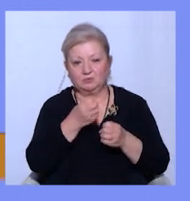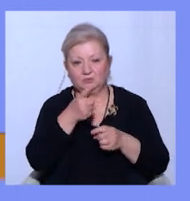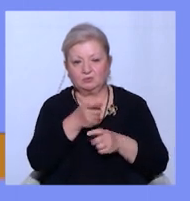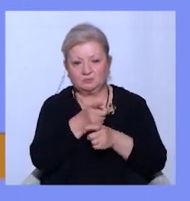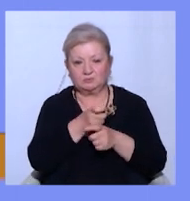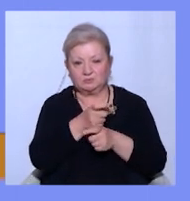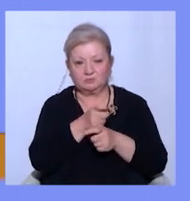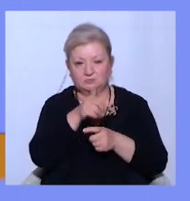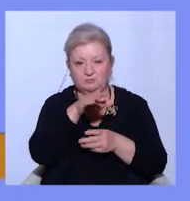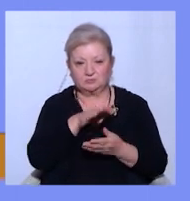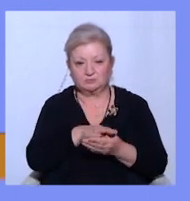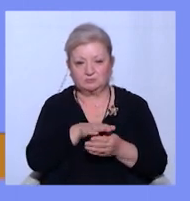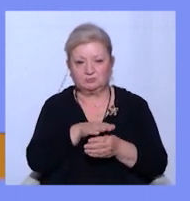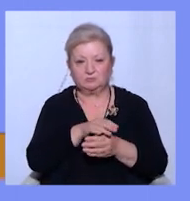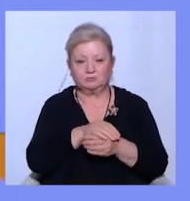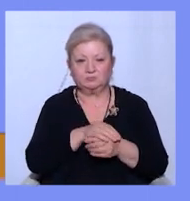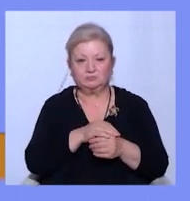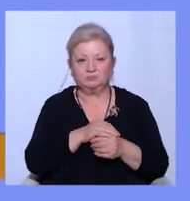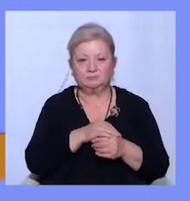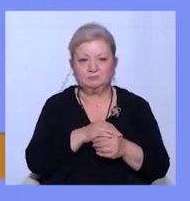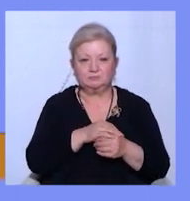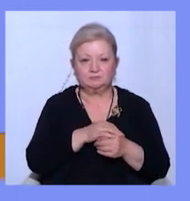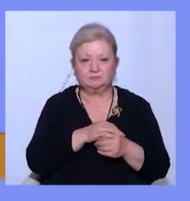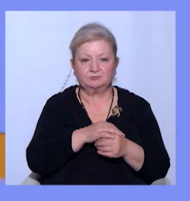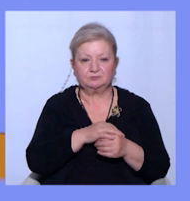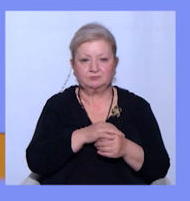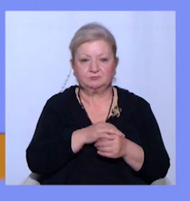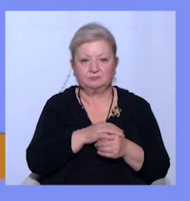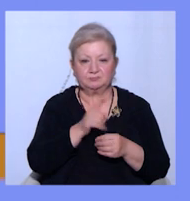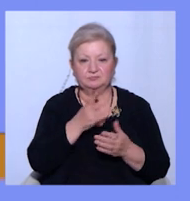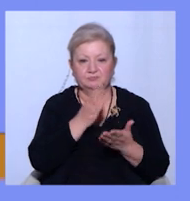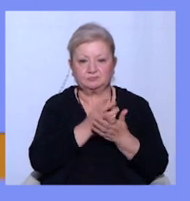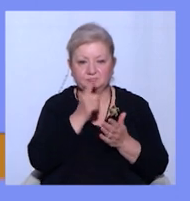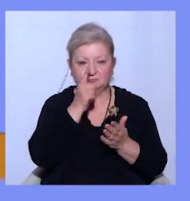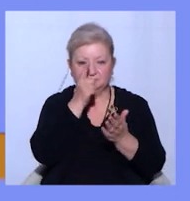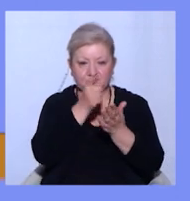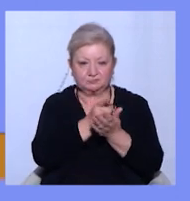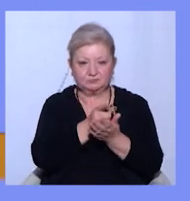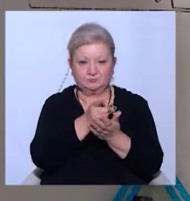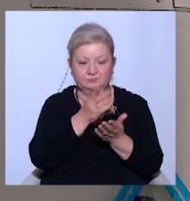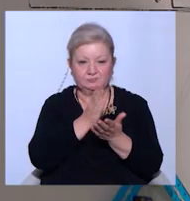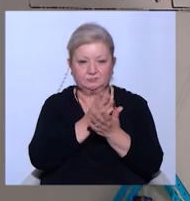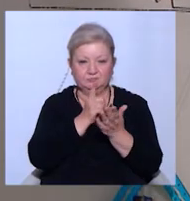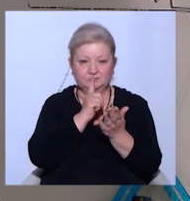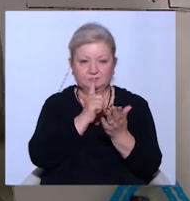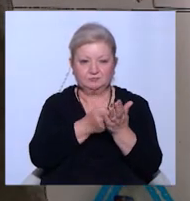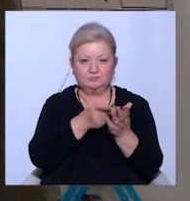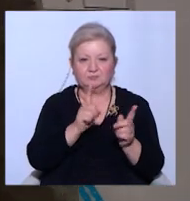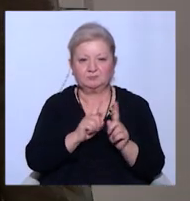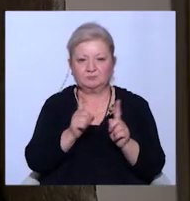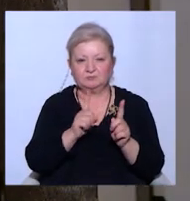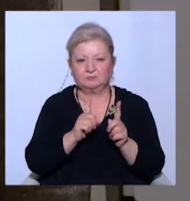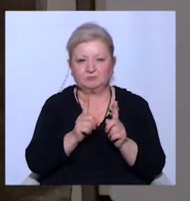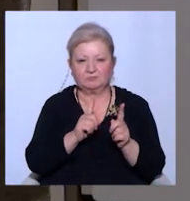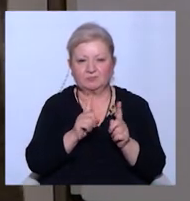ეს ლაზერი არავითარ როლს არ თამაშობს, უბრალოდ გვიჩვენებს, რომ ის არის დამიზნებული. ახლა მოდი თუ ნახოთ რა